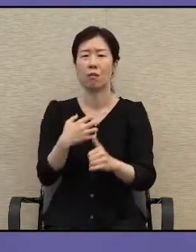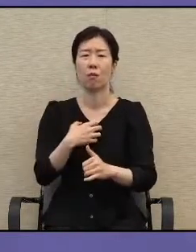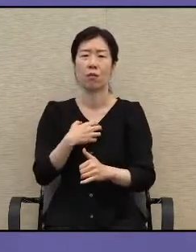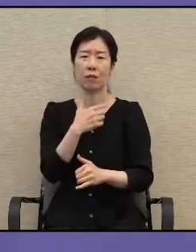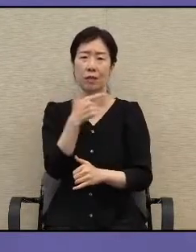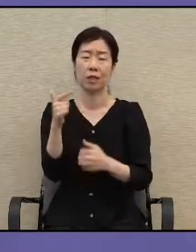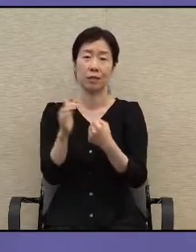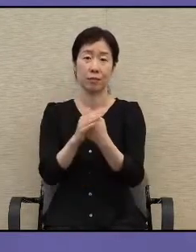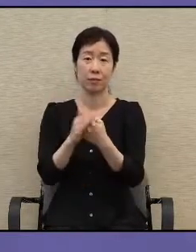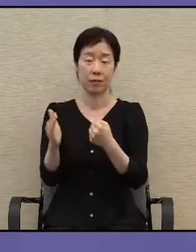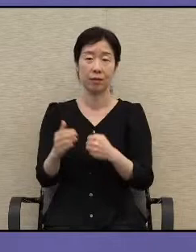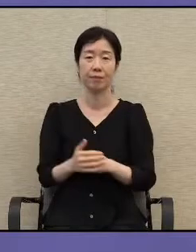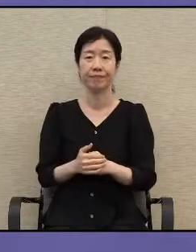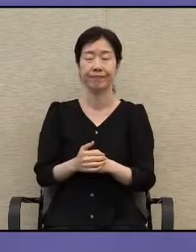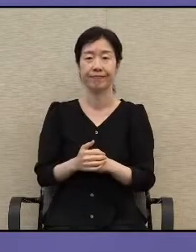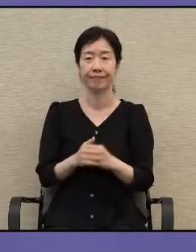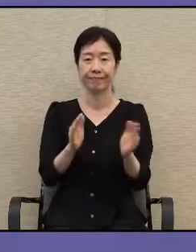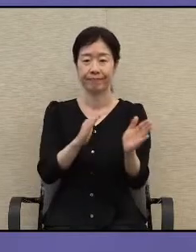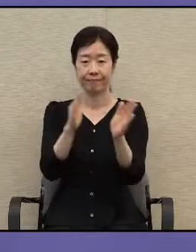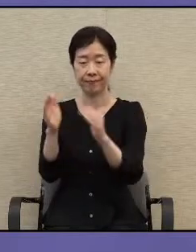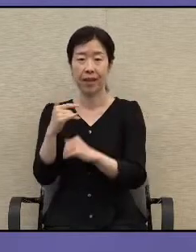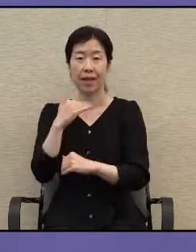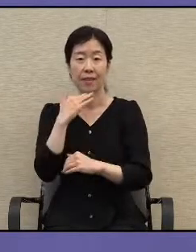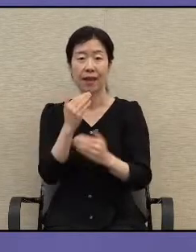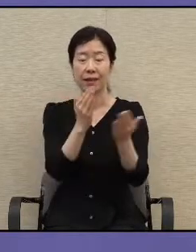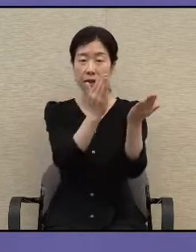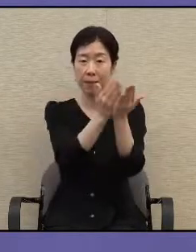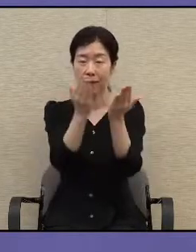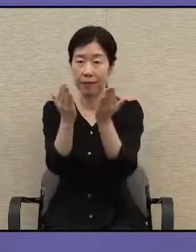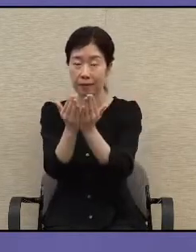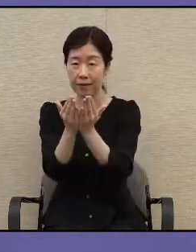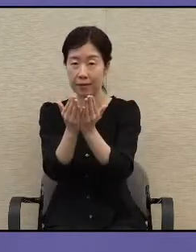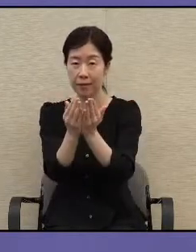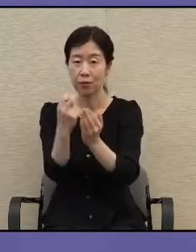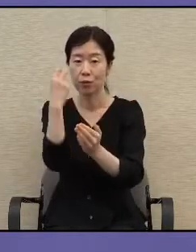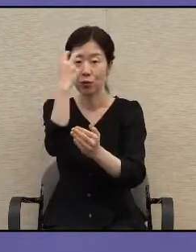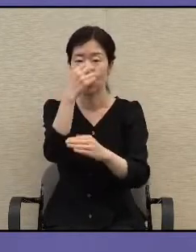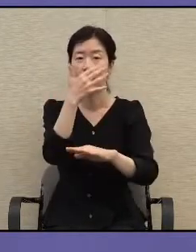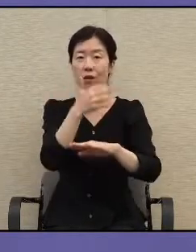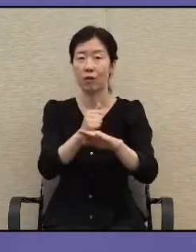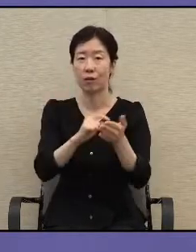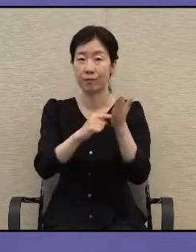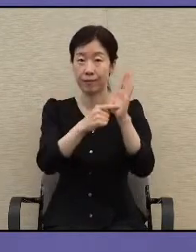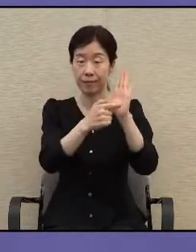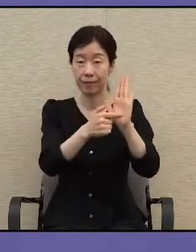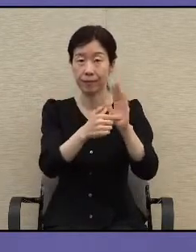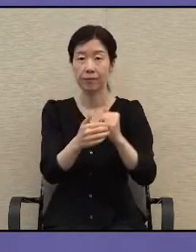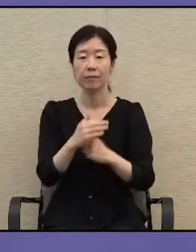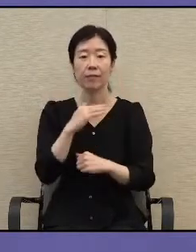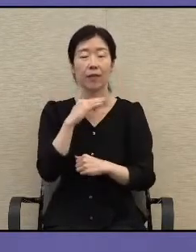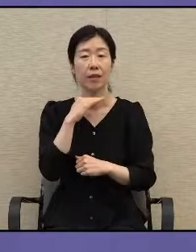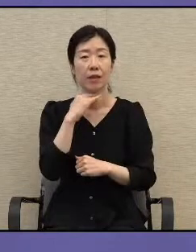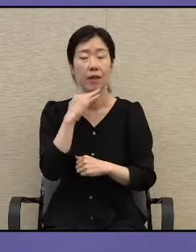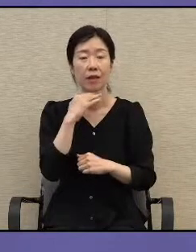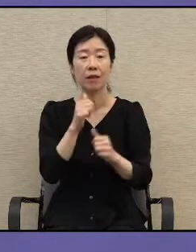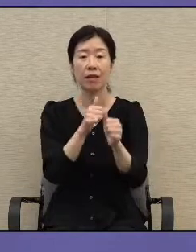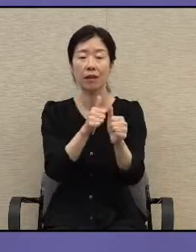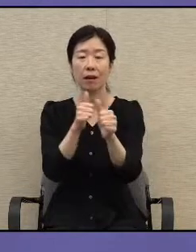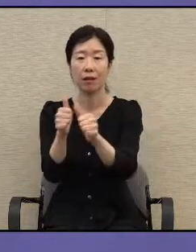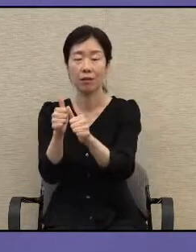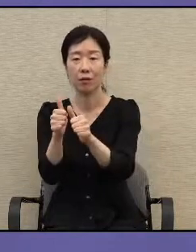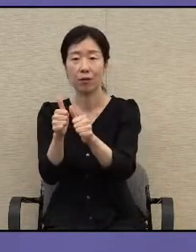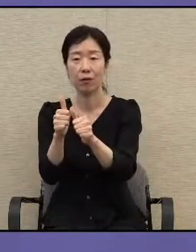이제 연령대별로 좀 실태조사를 중심으로 좀 살펴보겠는데요. 연령별 불안 위험군들의 수치들을 보면 이렇게